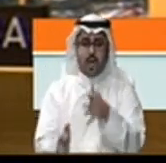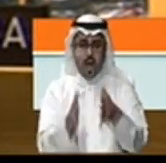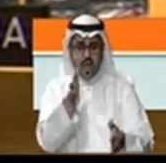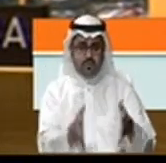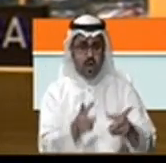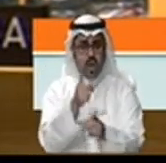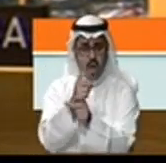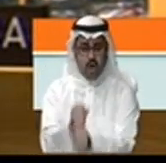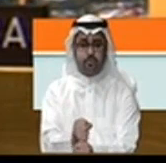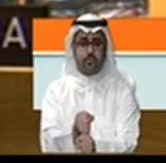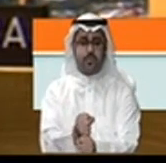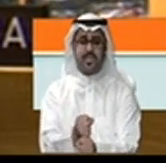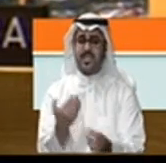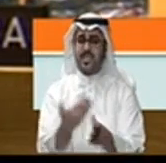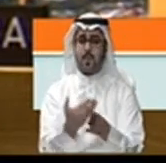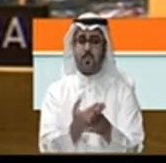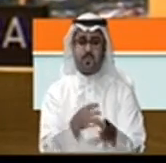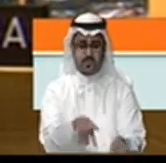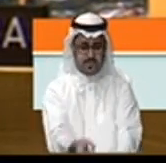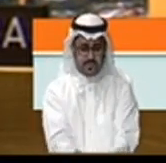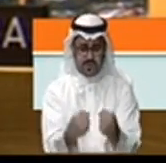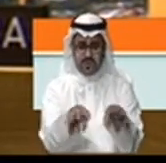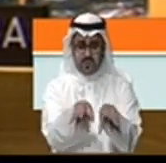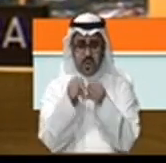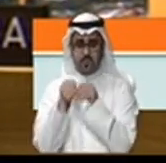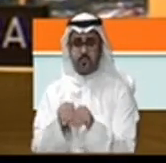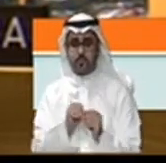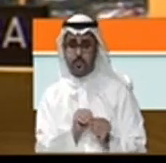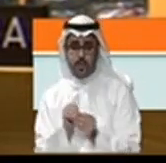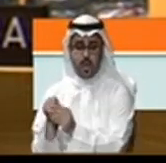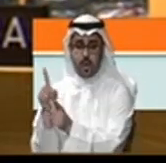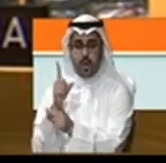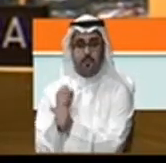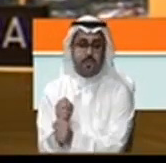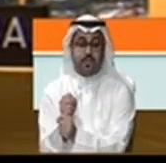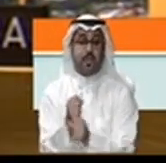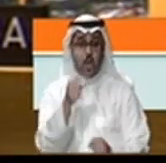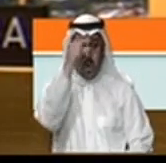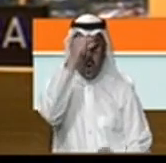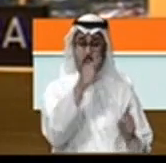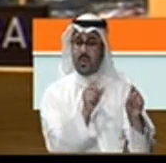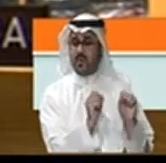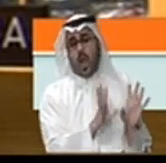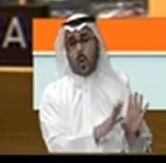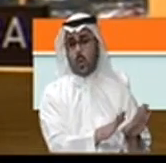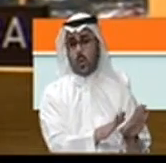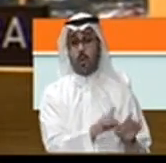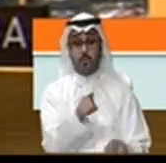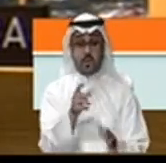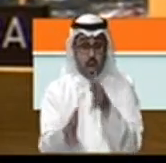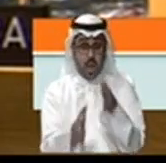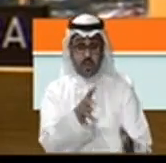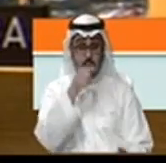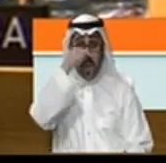الأطفال في النزاع المسلح في اليمن، وهي تعمل مع شقيقاتها في التحالف على أن تكون وحدة